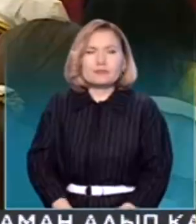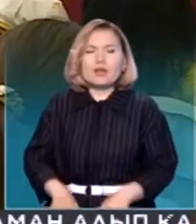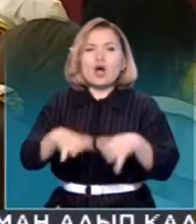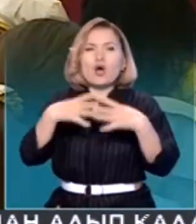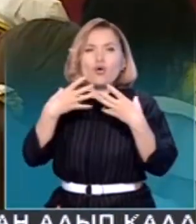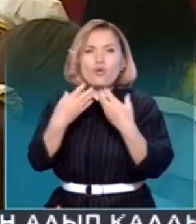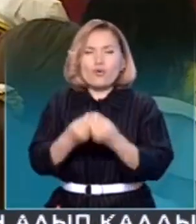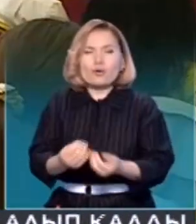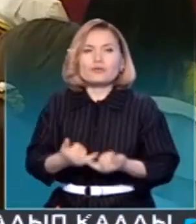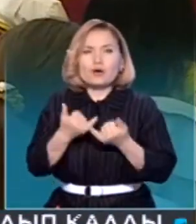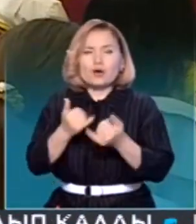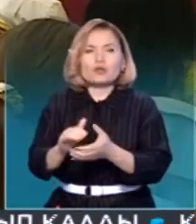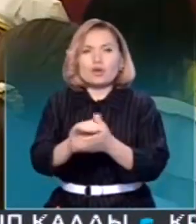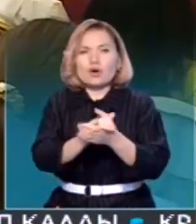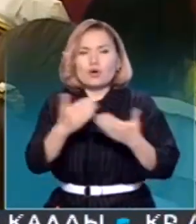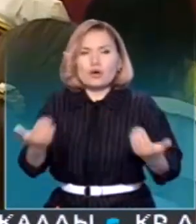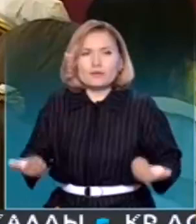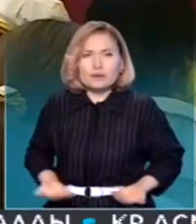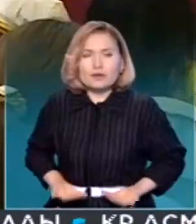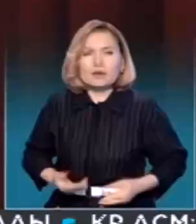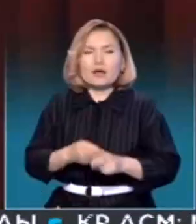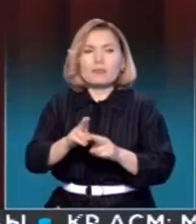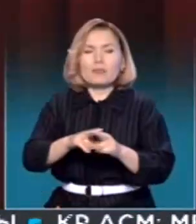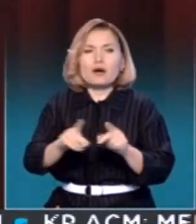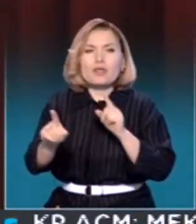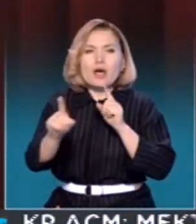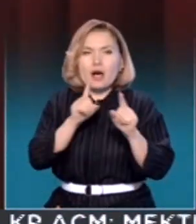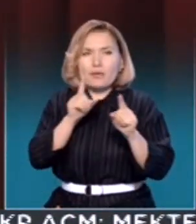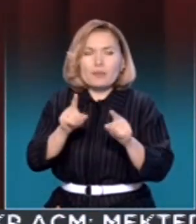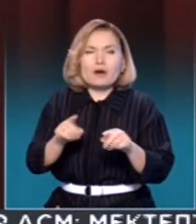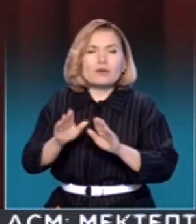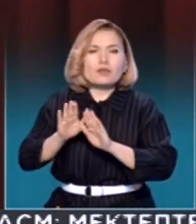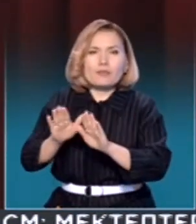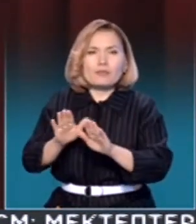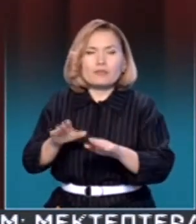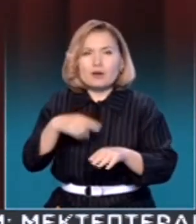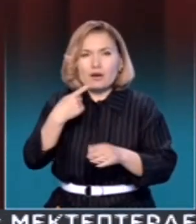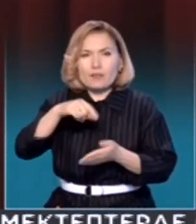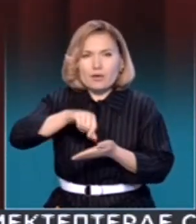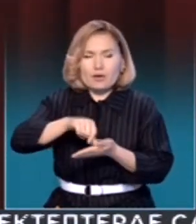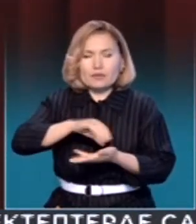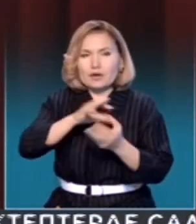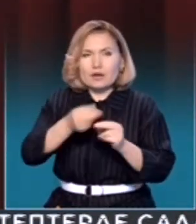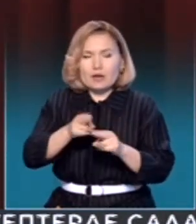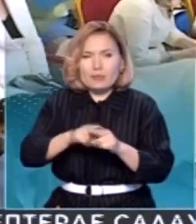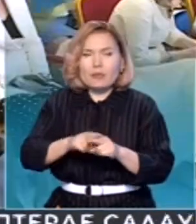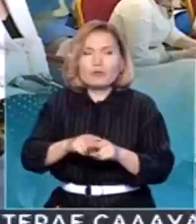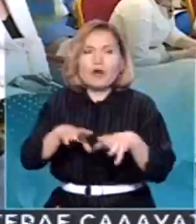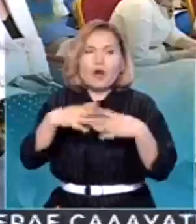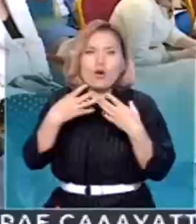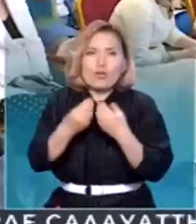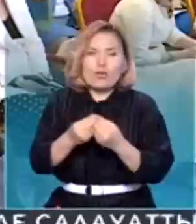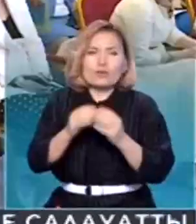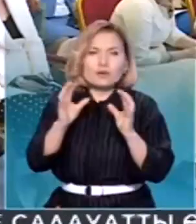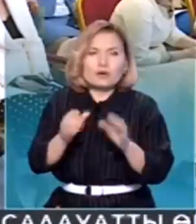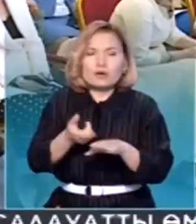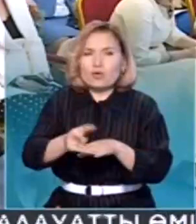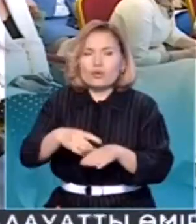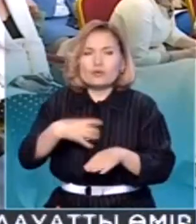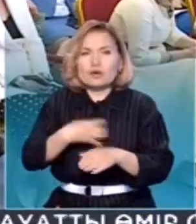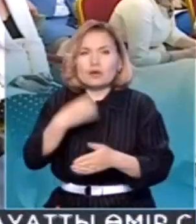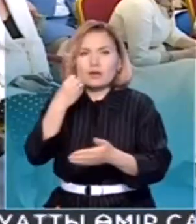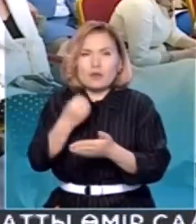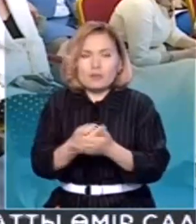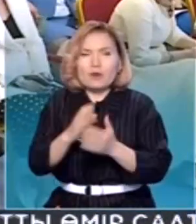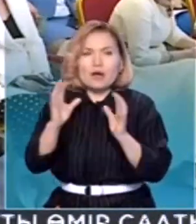Отбасы құрмет пен ынтымақтың ошағы. Жиынды ашқан президент әкімшілігі басшысының орынбасары осылай деді. Сан алуан өзгеріске ұшырап жатқан қоғамда отбасы